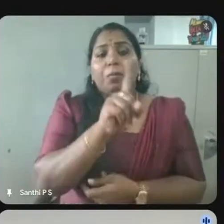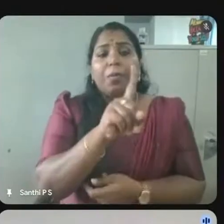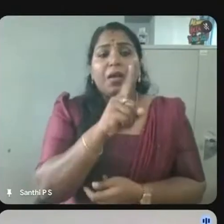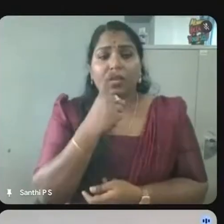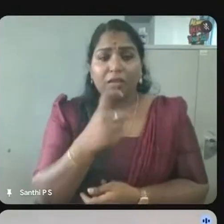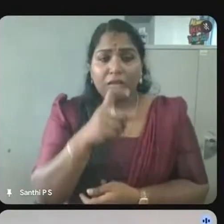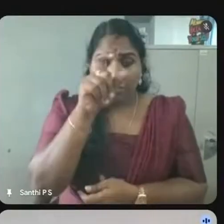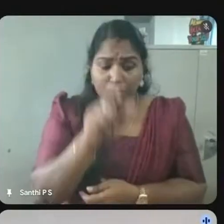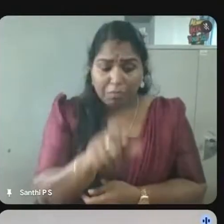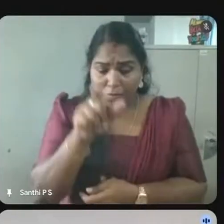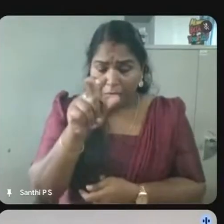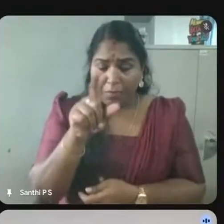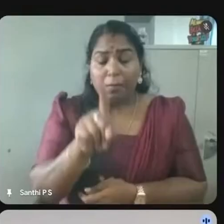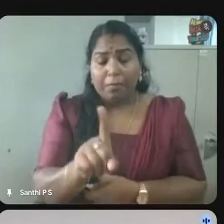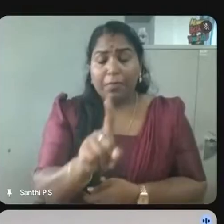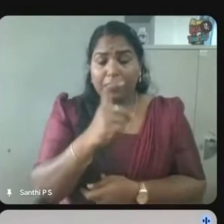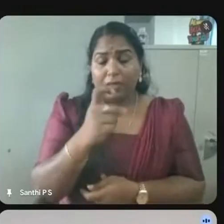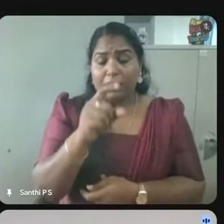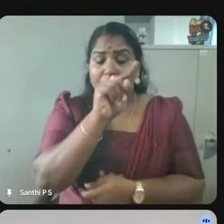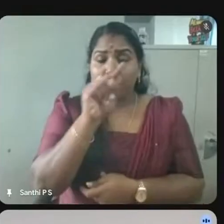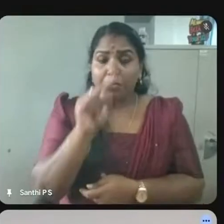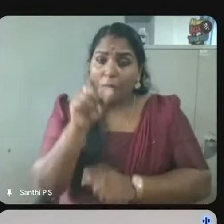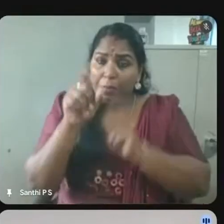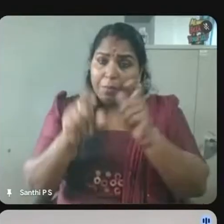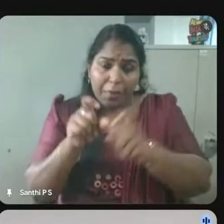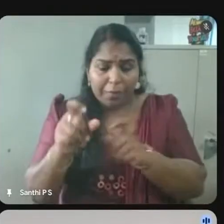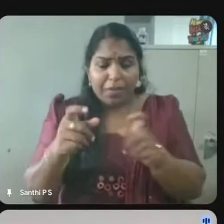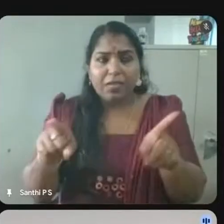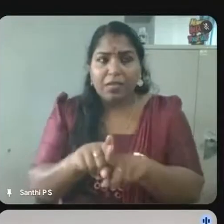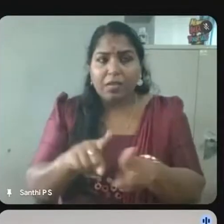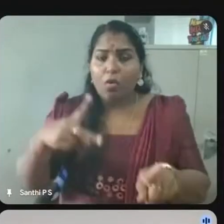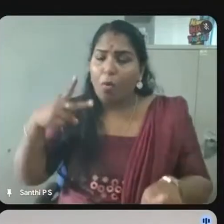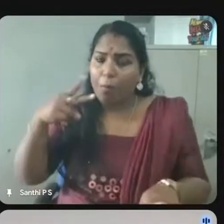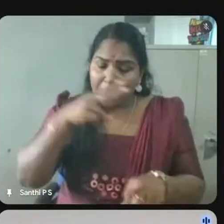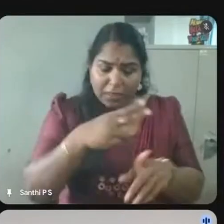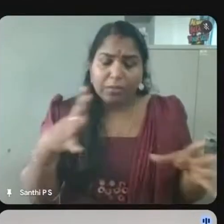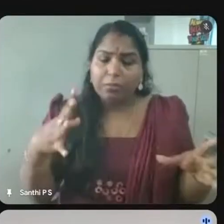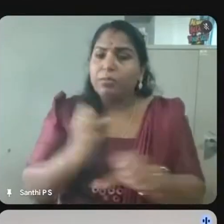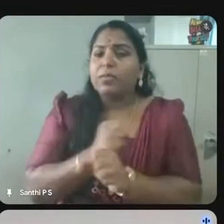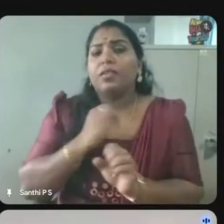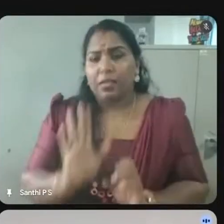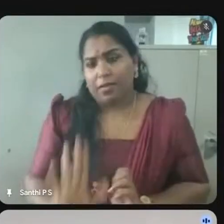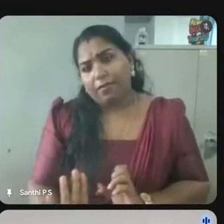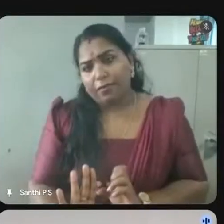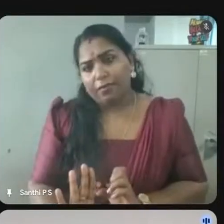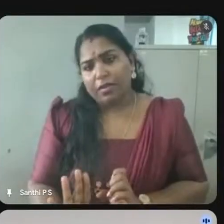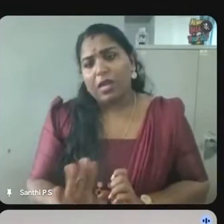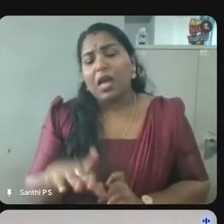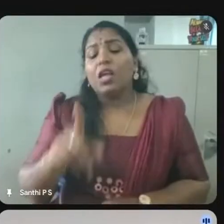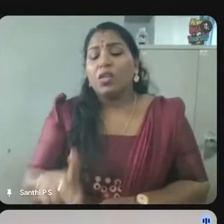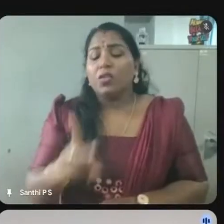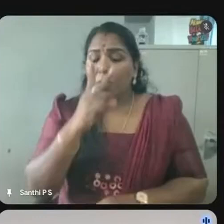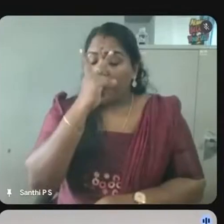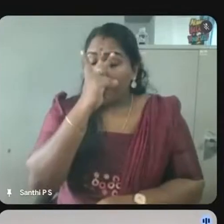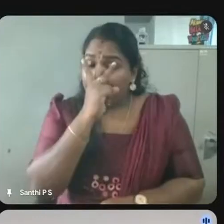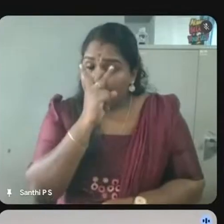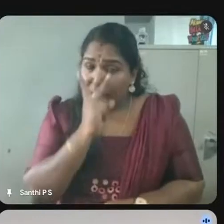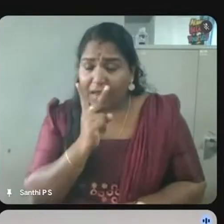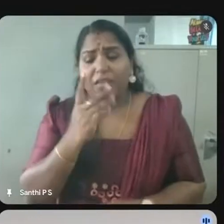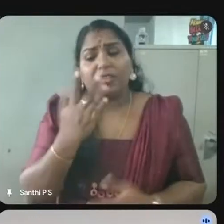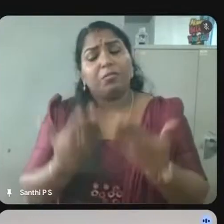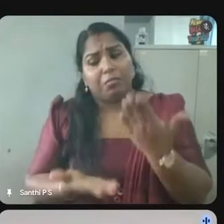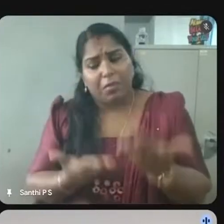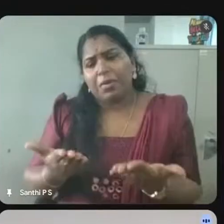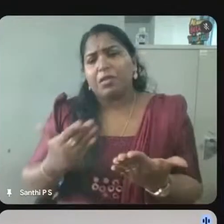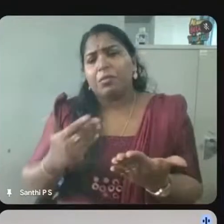ഓപ്പറേഷൻ ചെയ്യാത്തത് കൊണ്ടും കാഴ്ചക്കുറവ് അനുഭവിക്കുന്നു എന്നുള്ളതും, ഈ കാഴ്ചക്കുറവ് അല്ലെങ്കിൽ അന്ധത എന്നുള്ളത് എത്രമാത്രം നമുക്ക് ഫിനാൻഷ്യൽ ബേർഡൻ